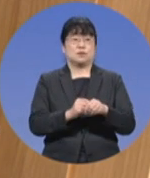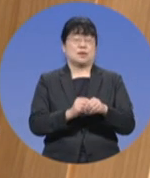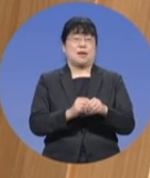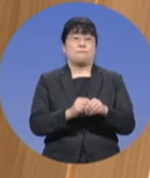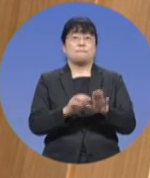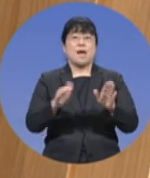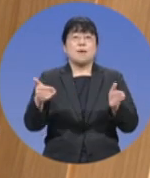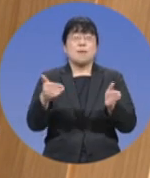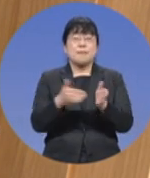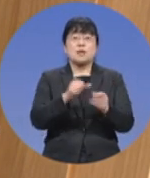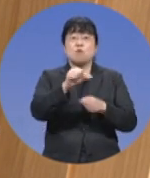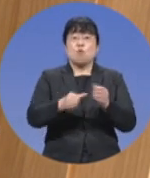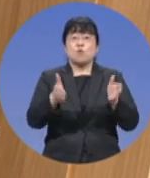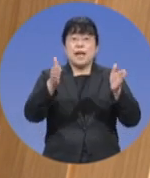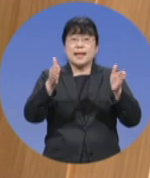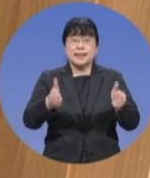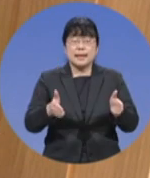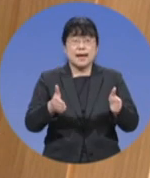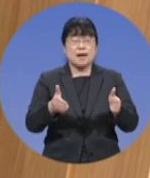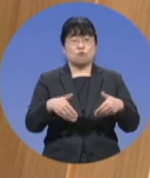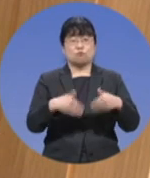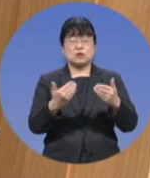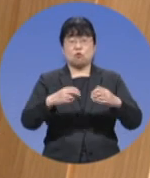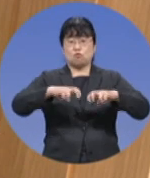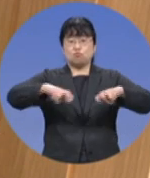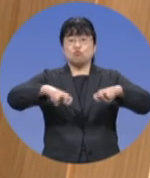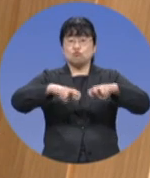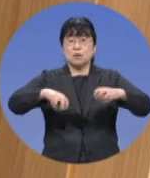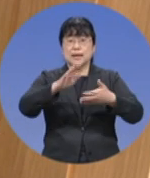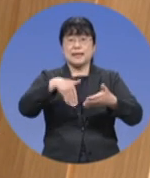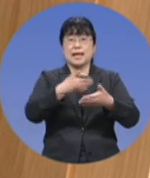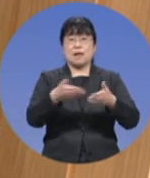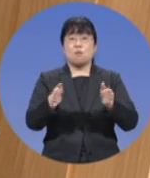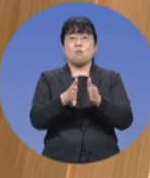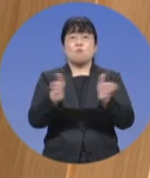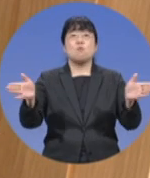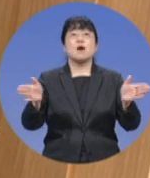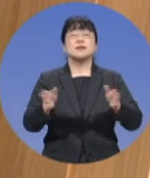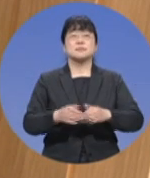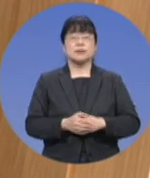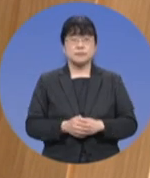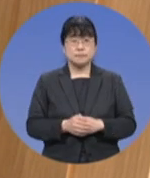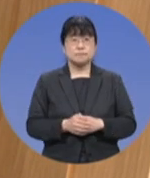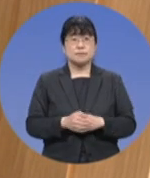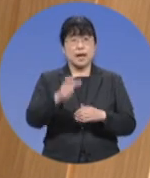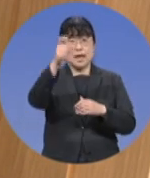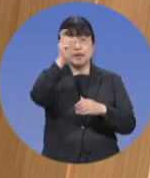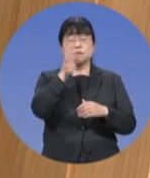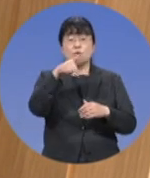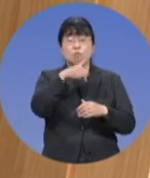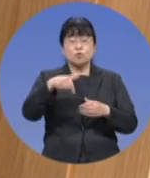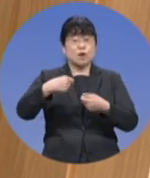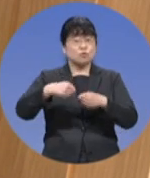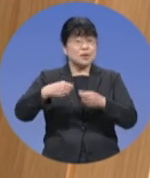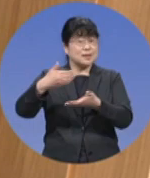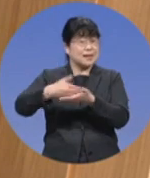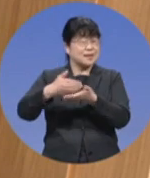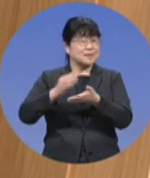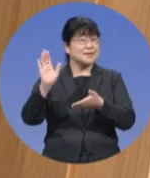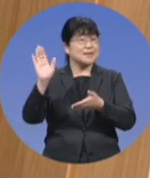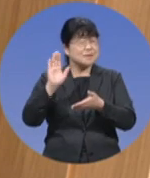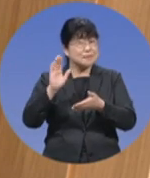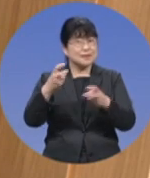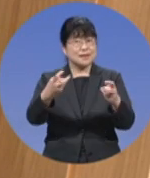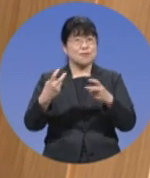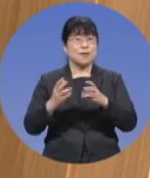という過去5年間の交通事故の分析データを公開しています。警察本部で詳しいお話を伺ってきましたの